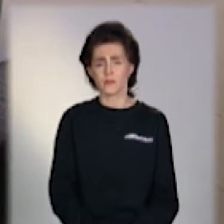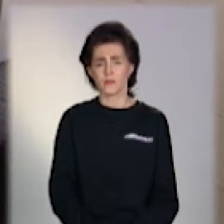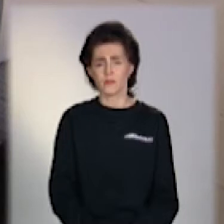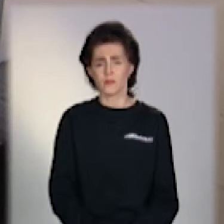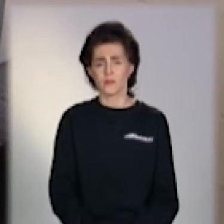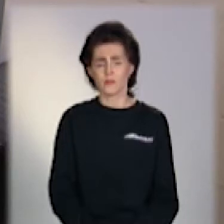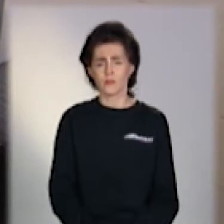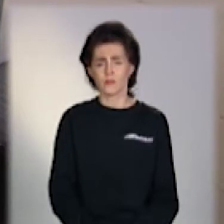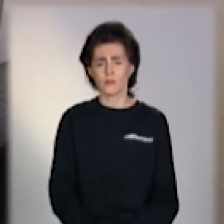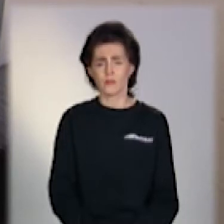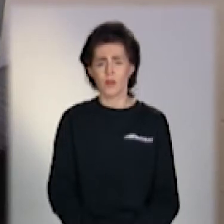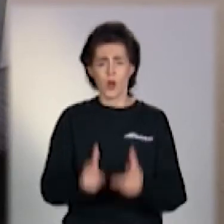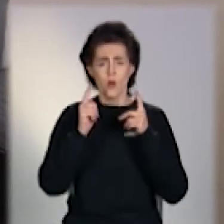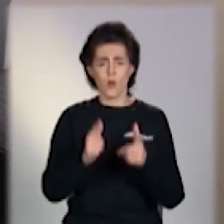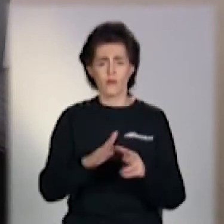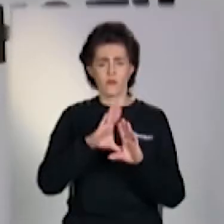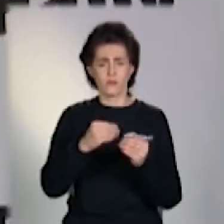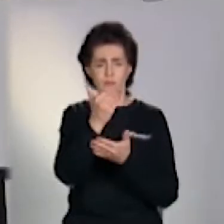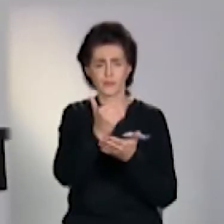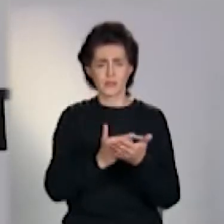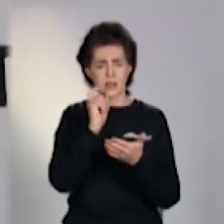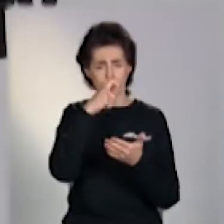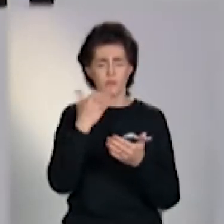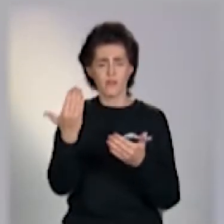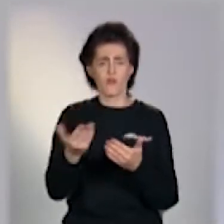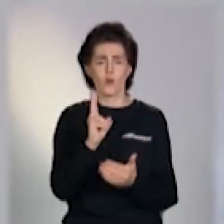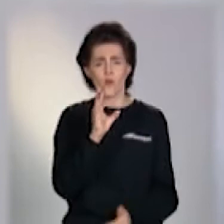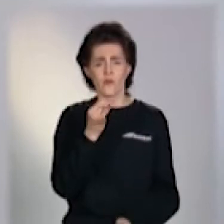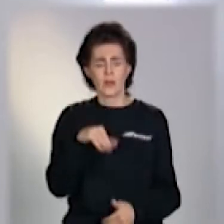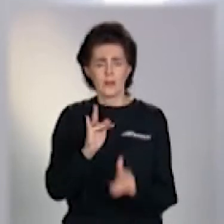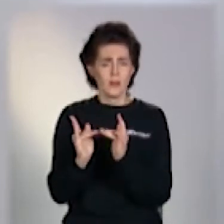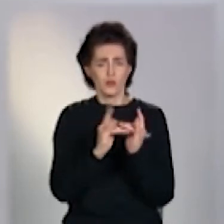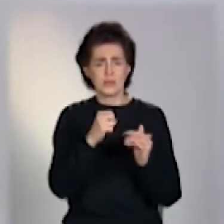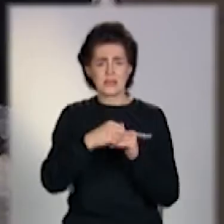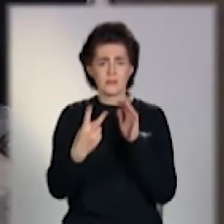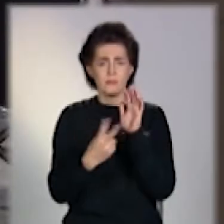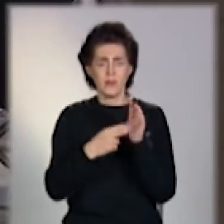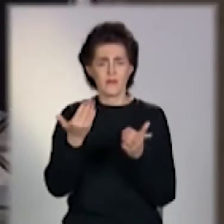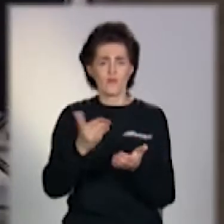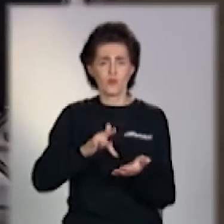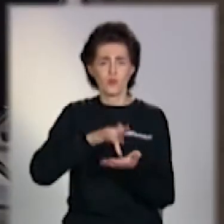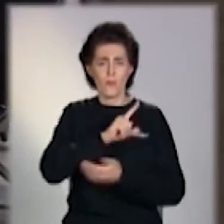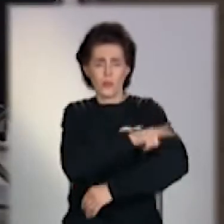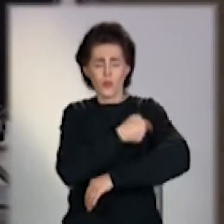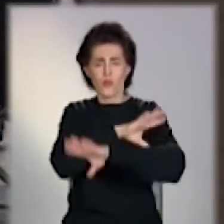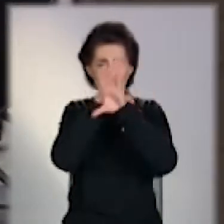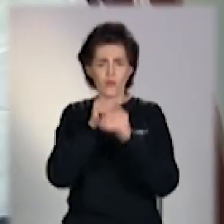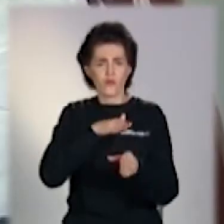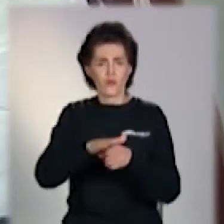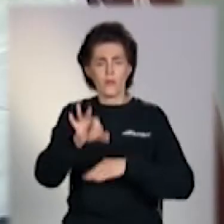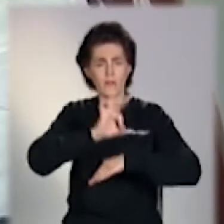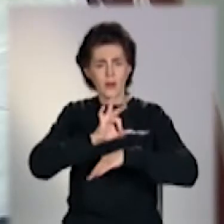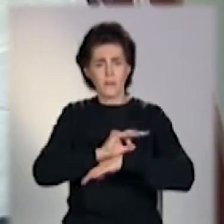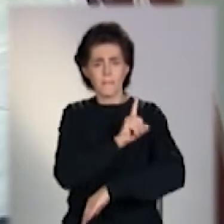Наскільки насичена ваш пацієнт кислородом? Ковідні ліжка 17-ї столичної лікарні швидко заповнюються хворими. Медикам